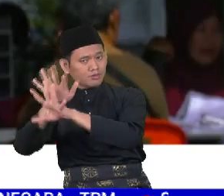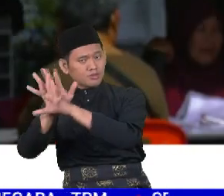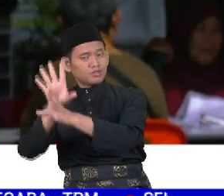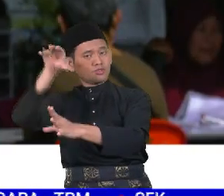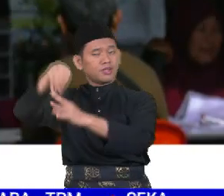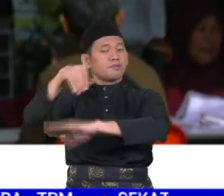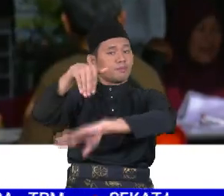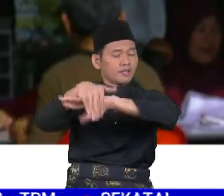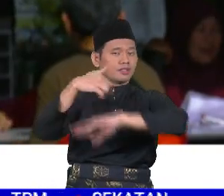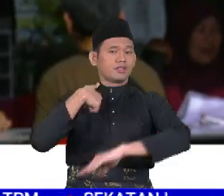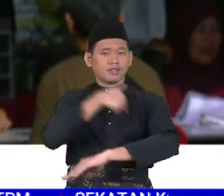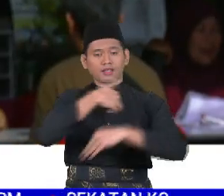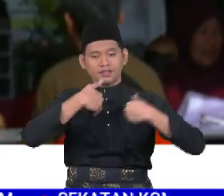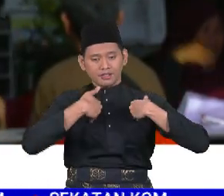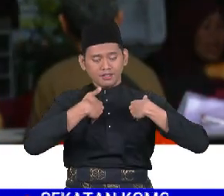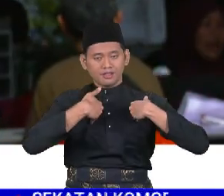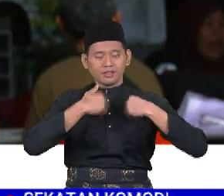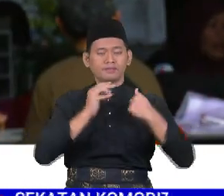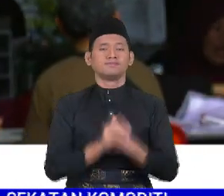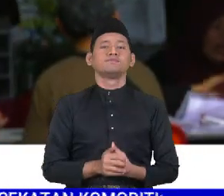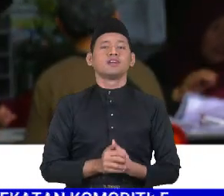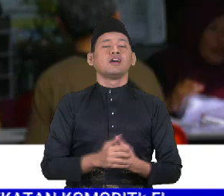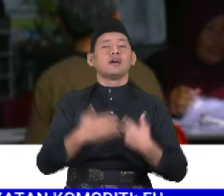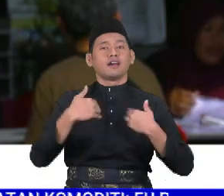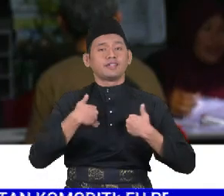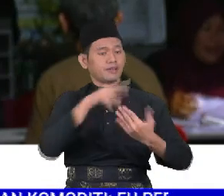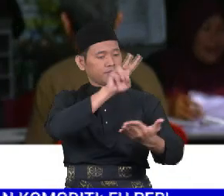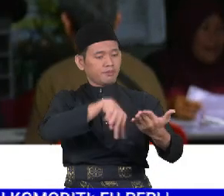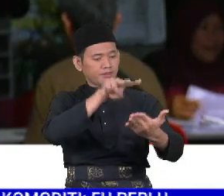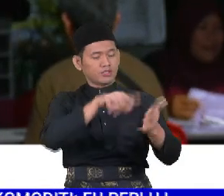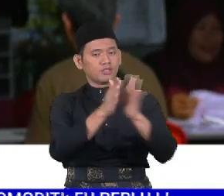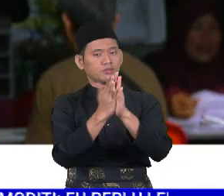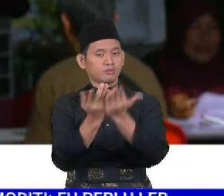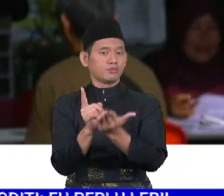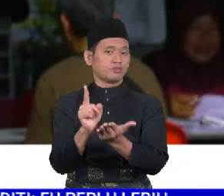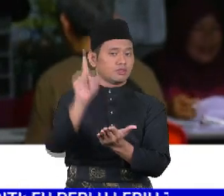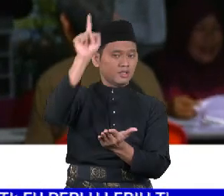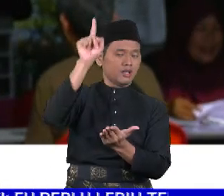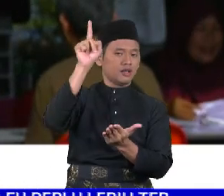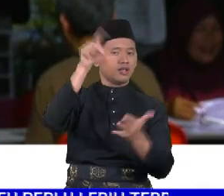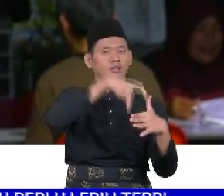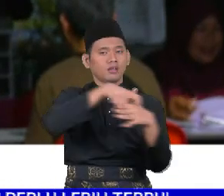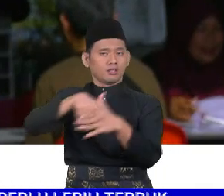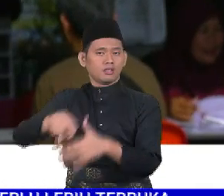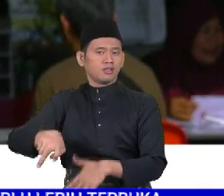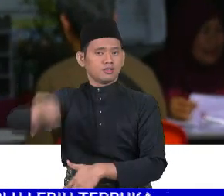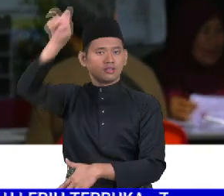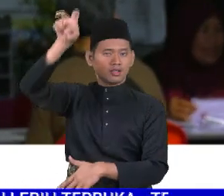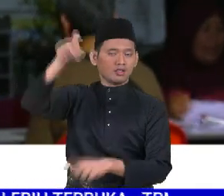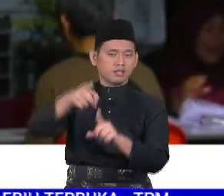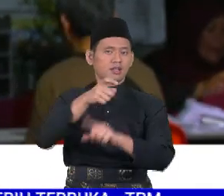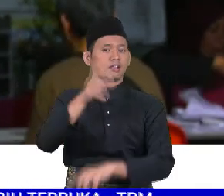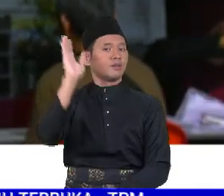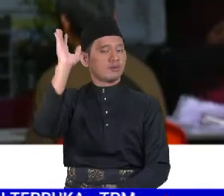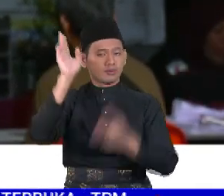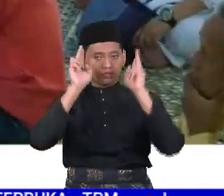sebelah malamnya kita ada daurah kitab Kisah Al-Mi'raj yang akan disampaikan oleh Al-Fadhil Ustaz